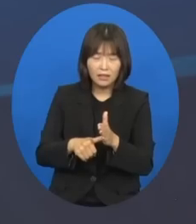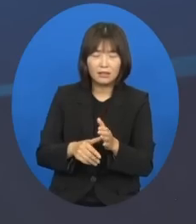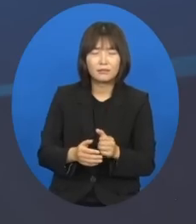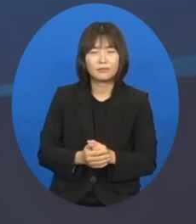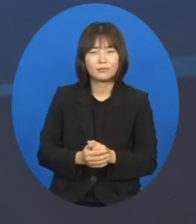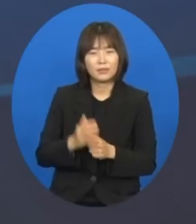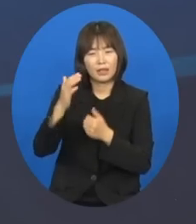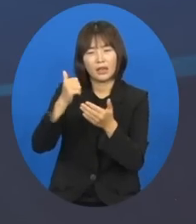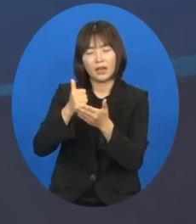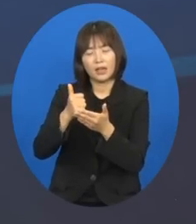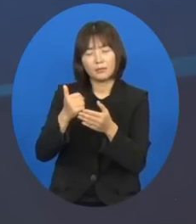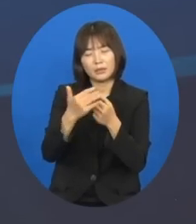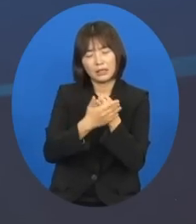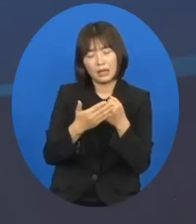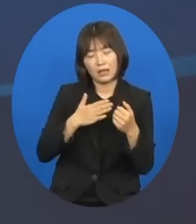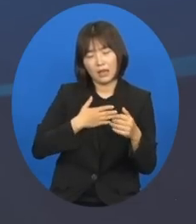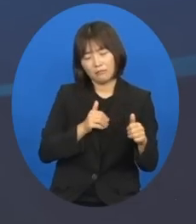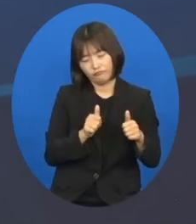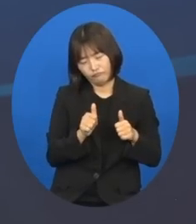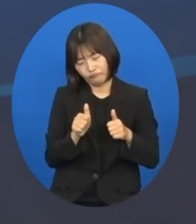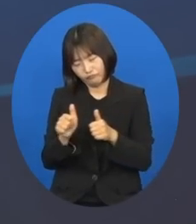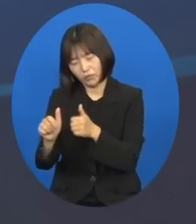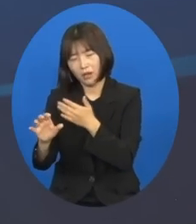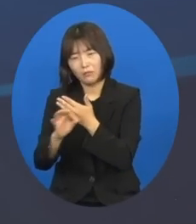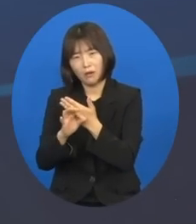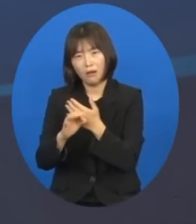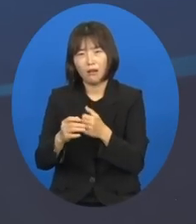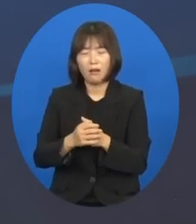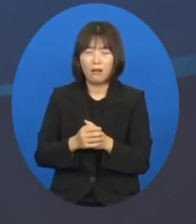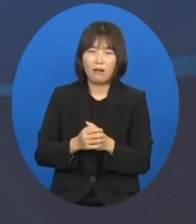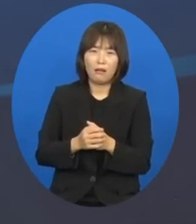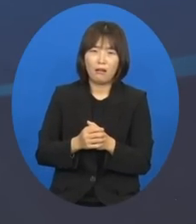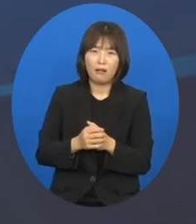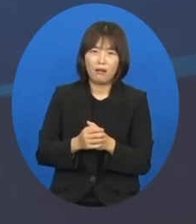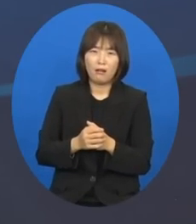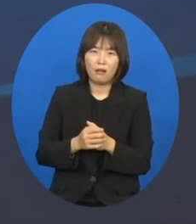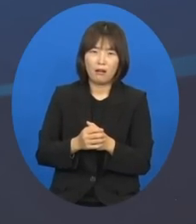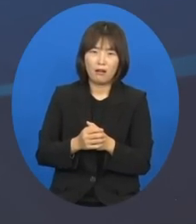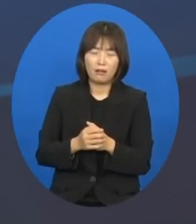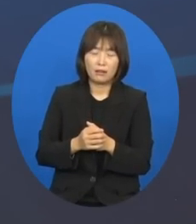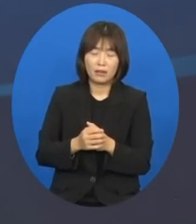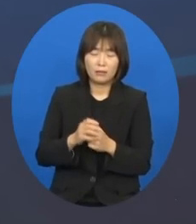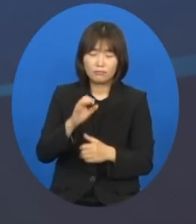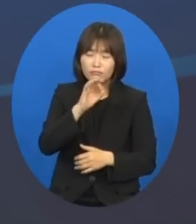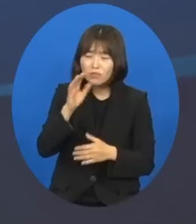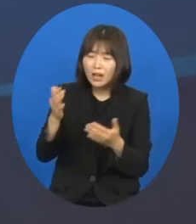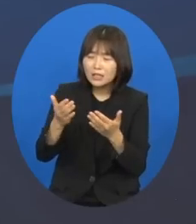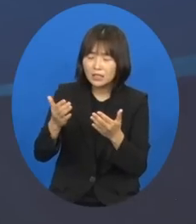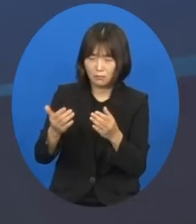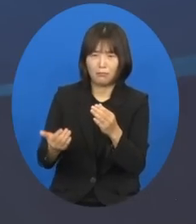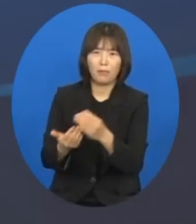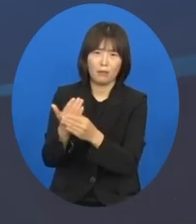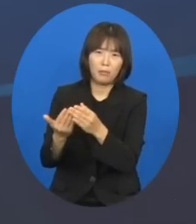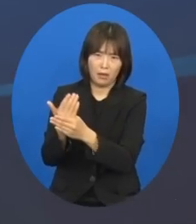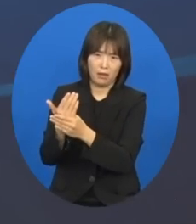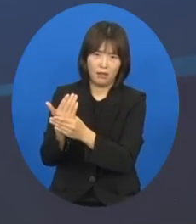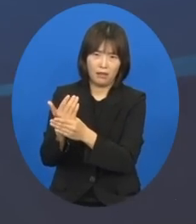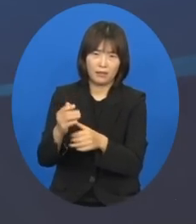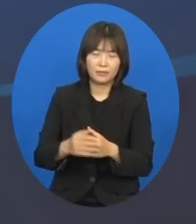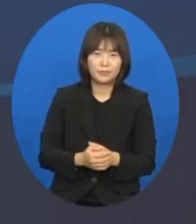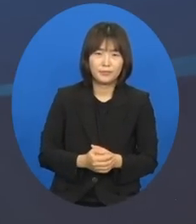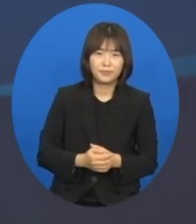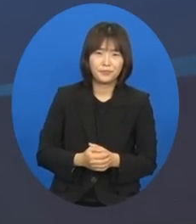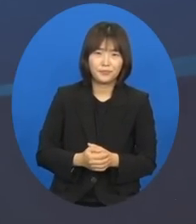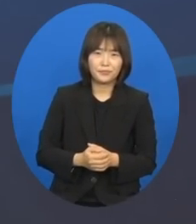시작하면요 도저히 불가능한 일이 일어납니다 제 삶에 일어난 걸 다 말씀을 드릴 수가 없는데 대개 재밌는 거